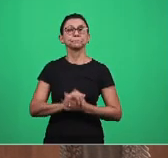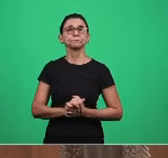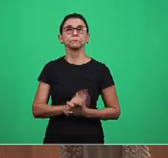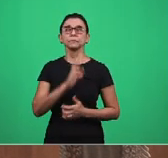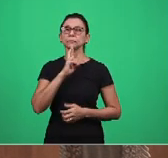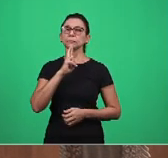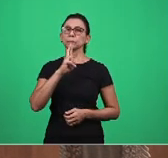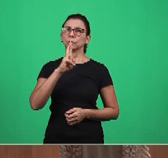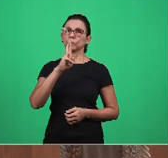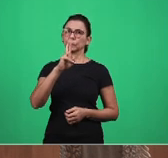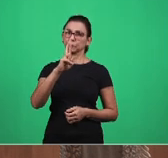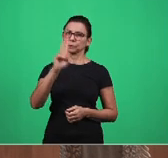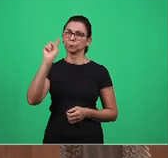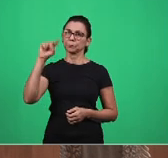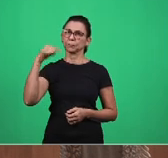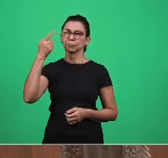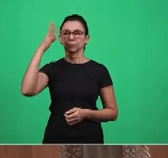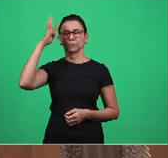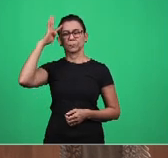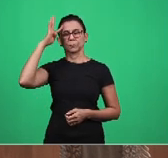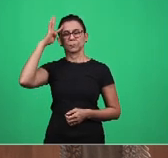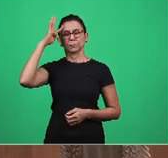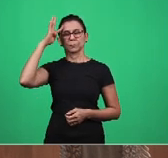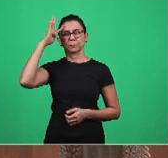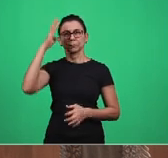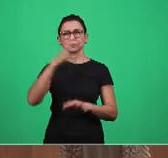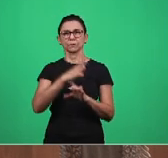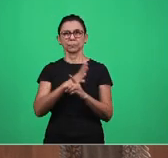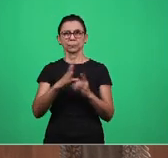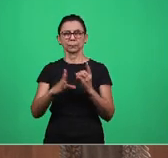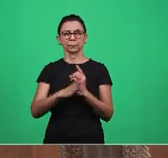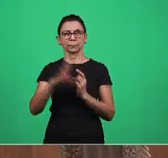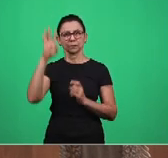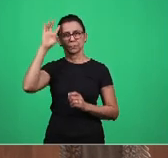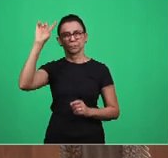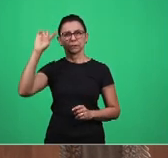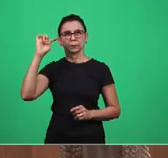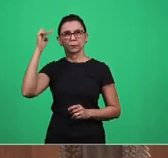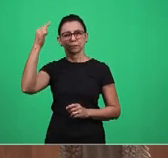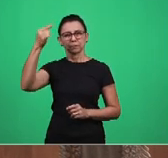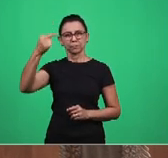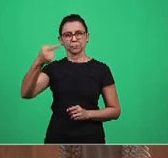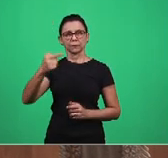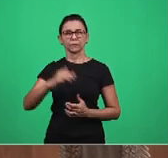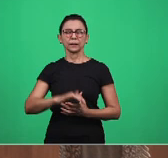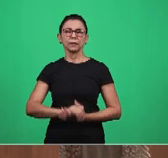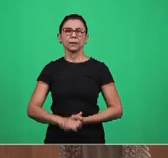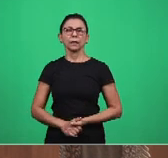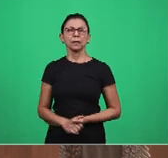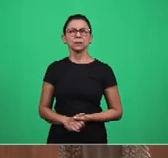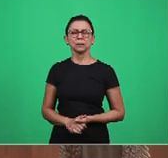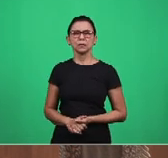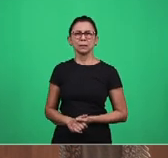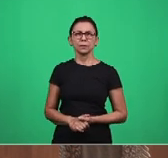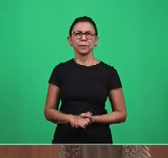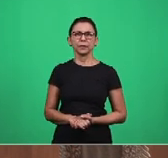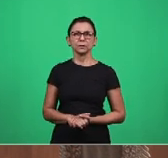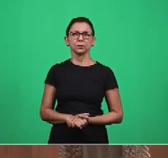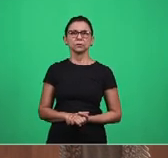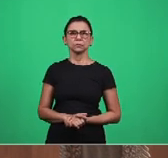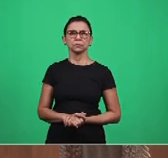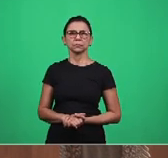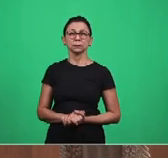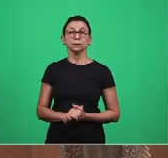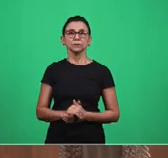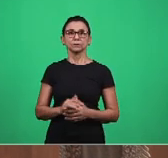pasteur Gedetti va approfondir la réponse le mercredi prochain, qui sera transmis par notre canal